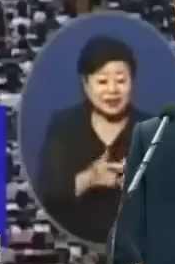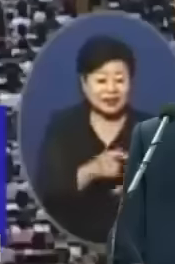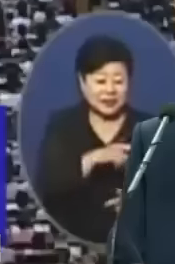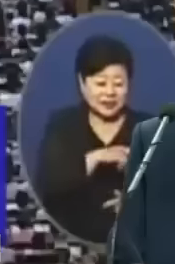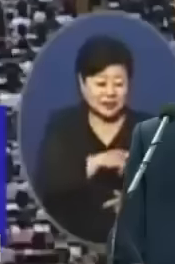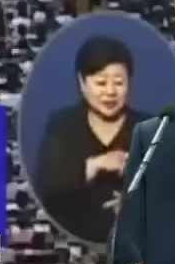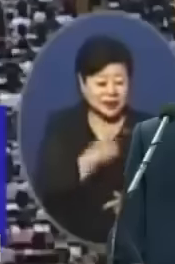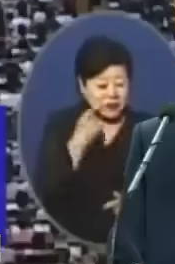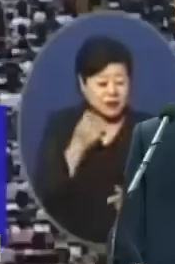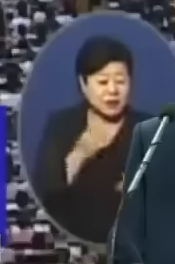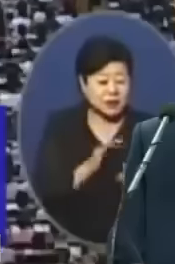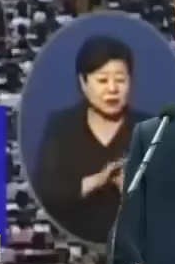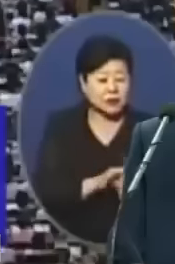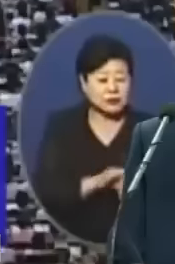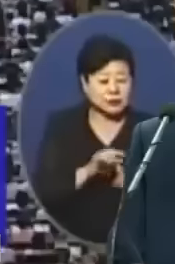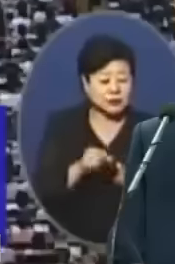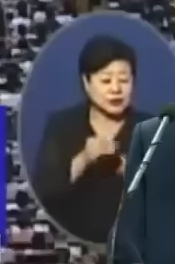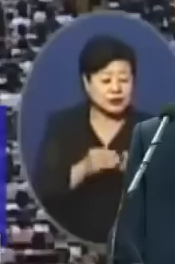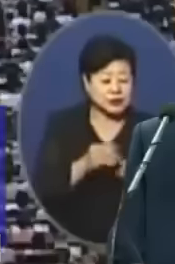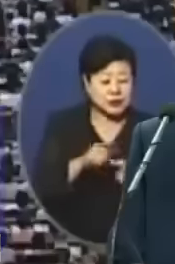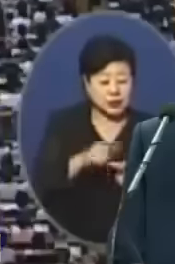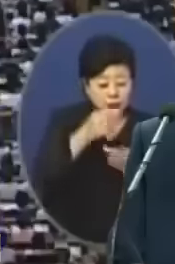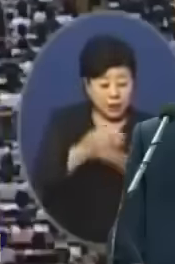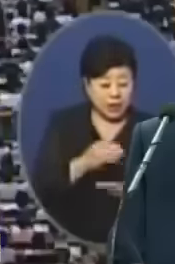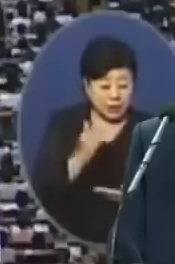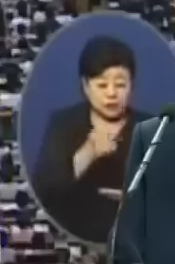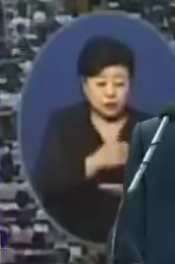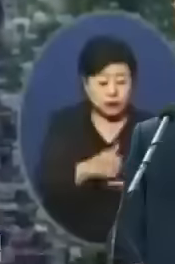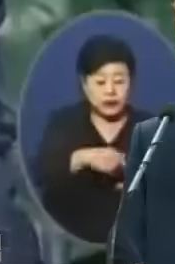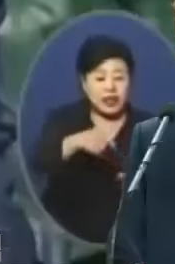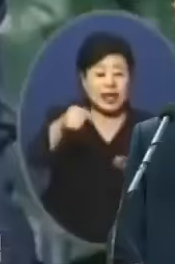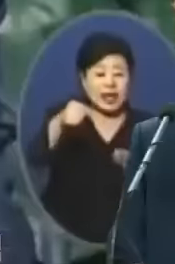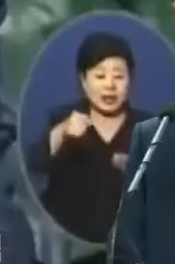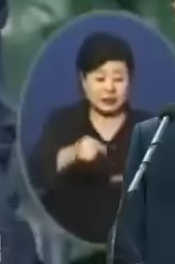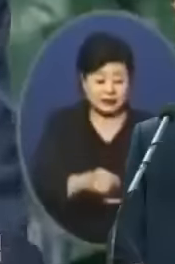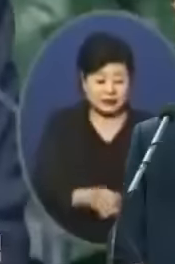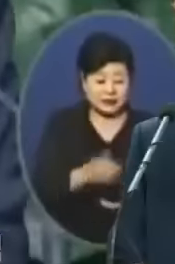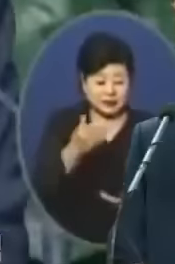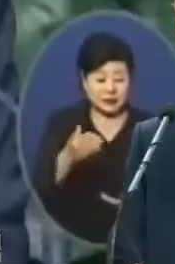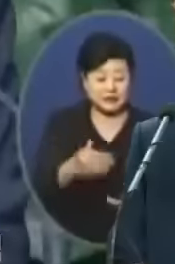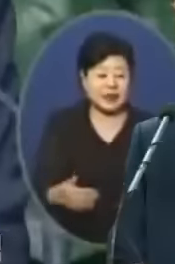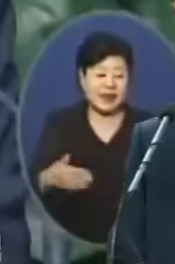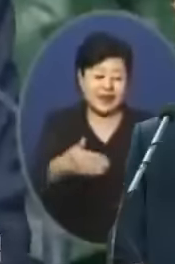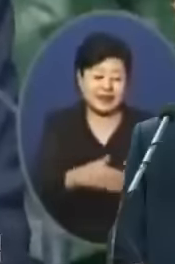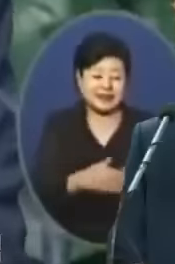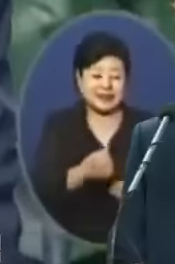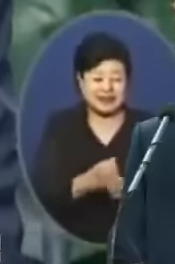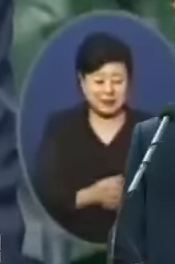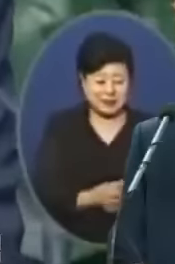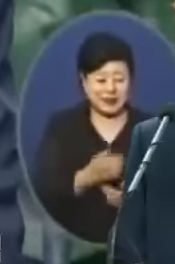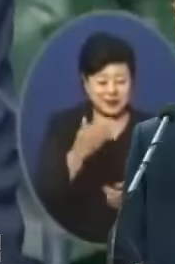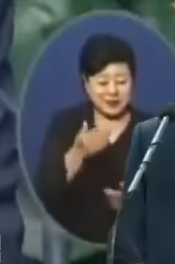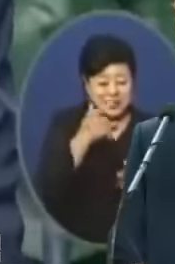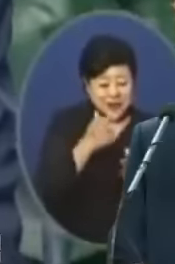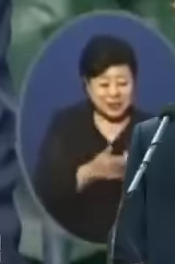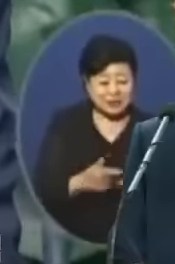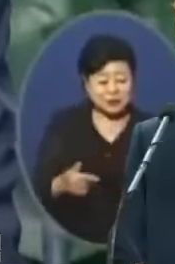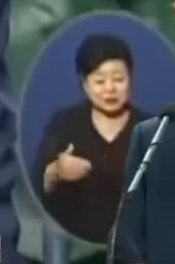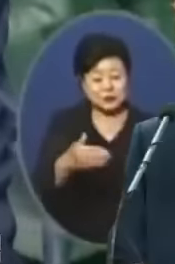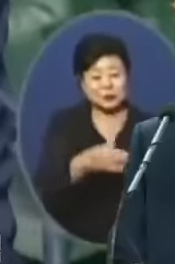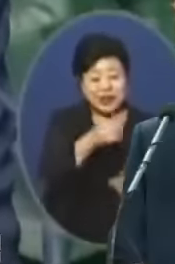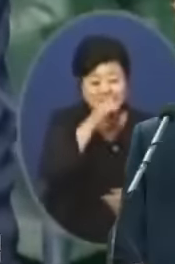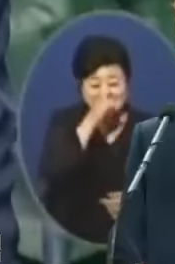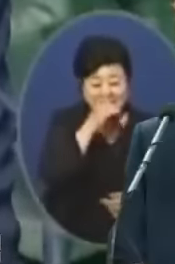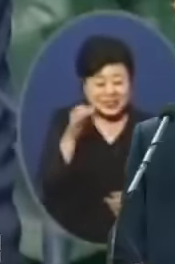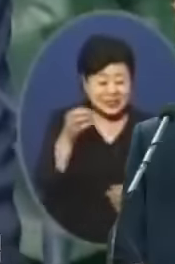아버지께 무엇을 구하든지 다 받게 하려심이라. 주님이 택해서 여러분을 안하셨기 때문에 여러분이 예수님 품에 있다는